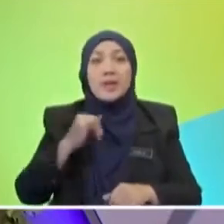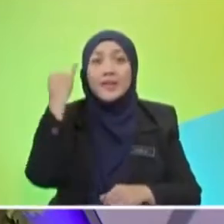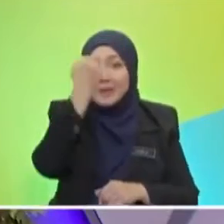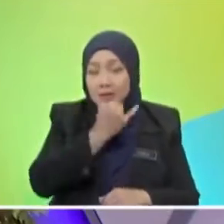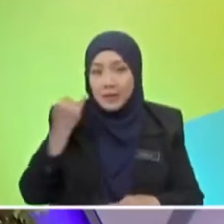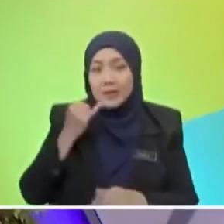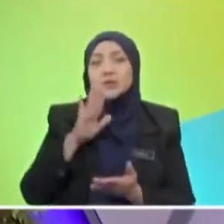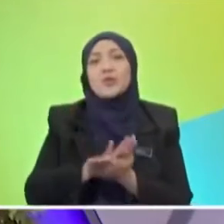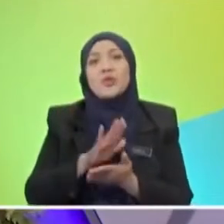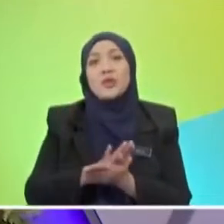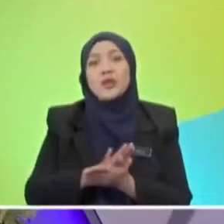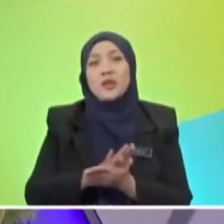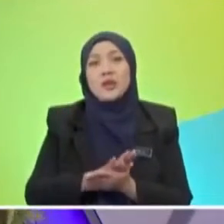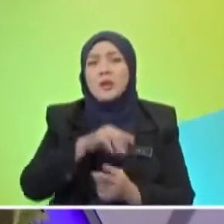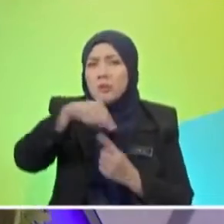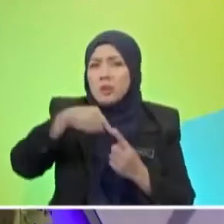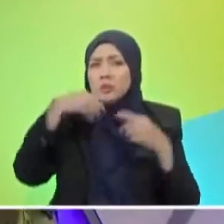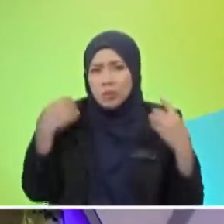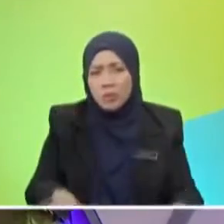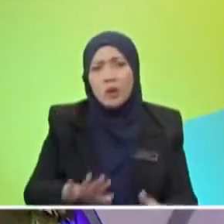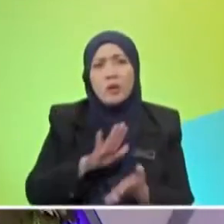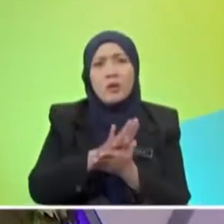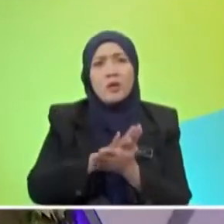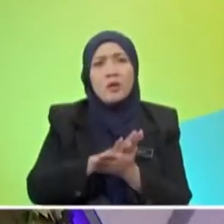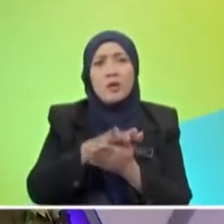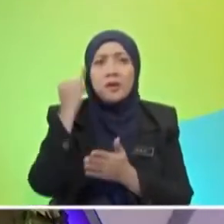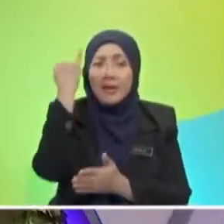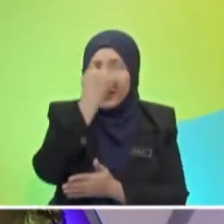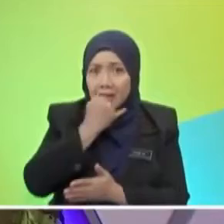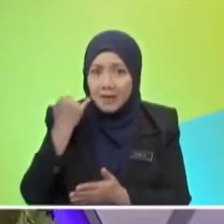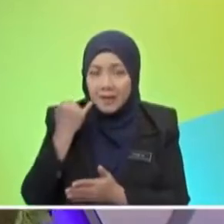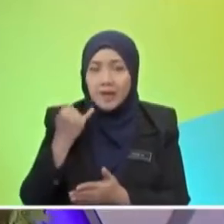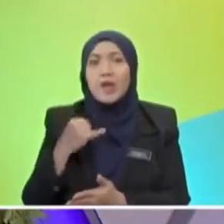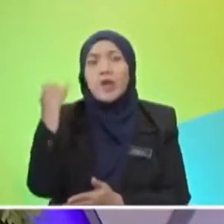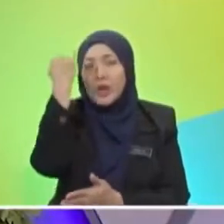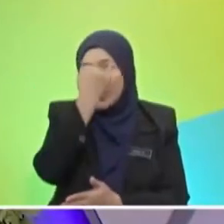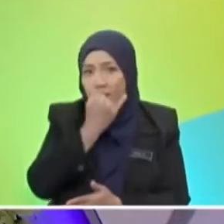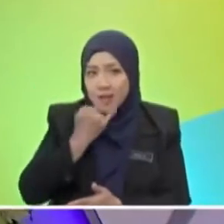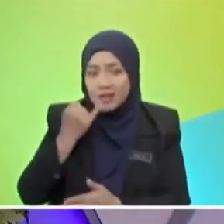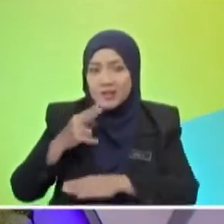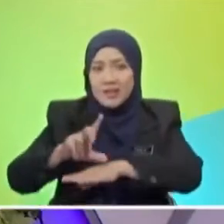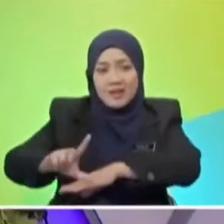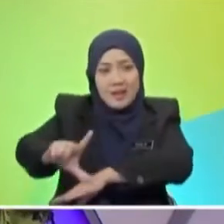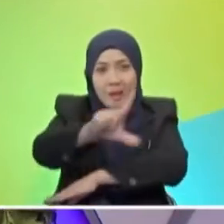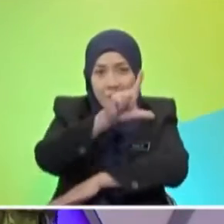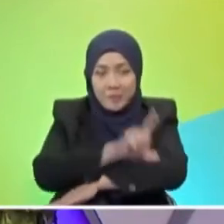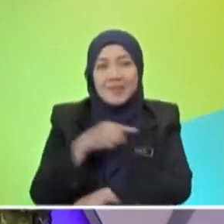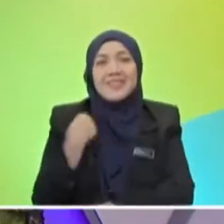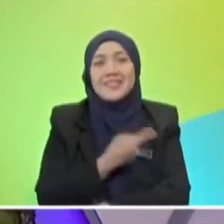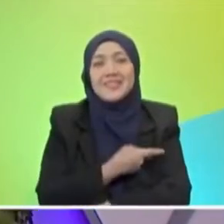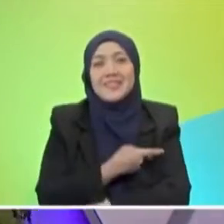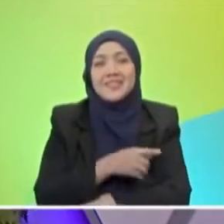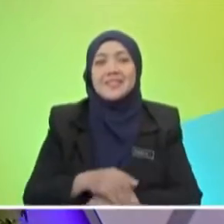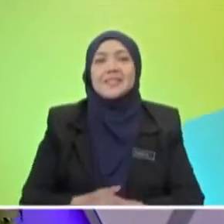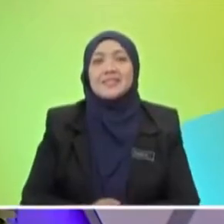Sekarang ni habis sekolah dah indah. Indahnya laman kita. Jadi tercapailah sekolahku hijau tu tadi.